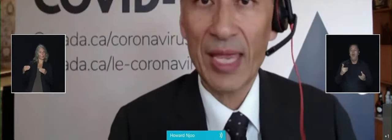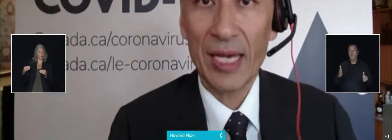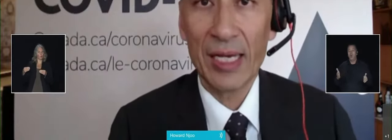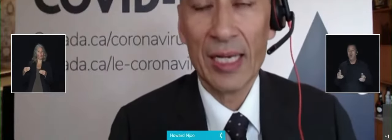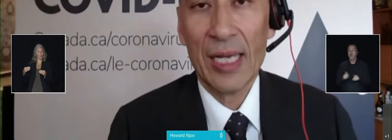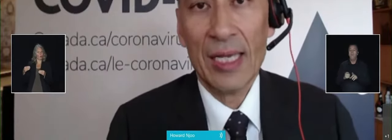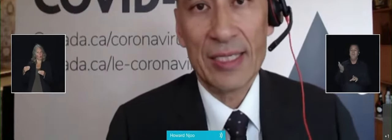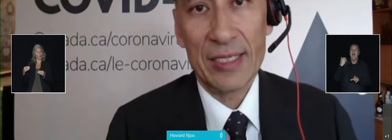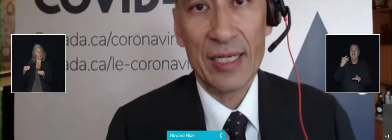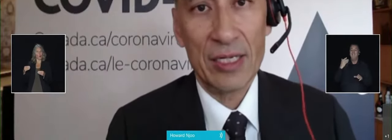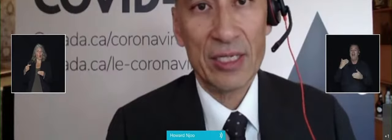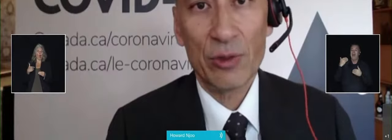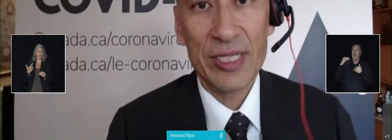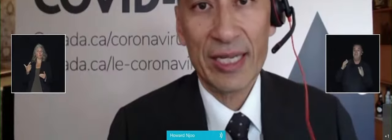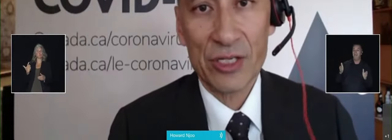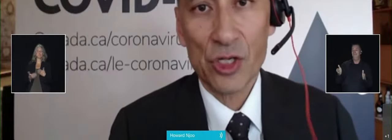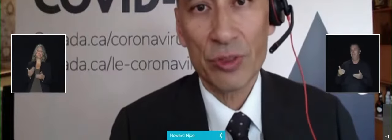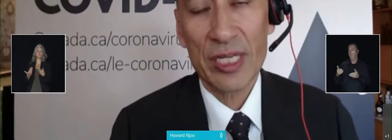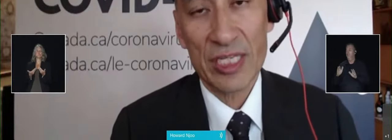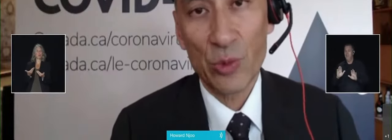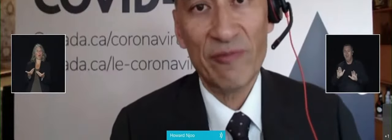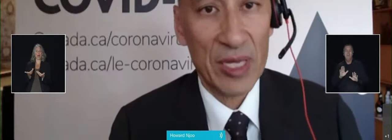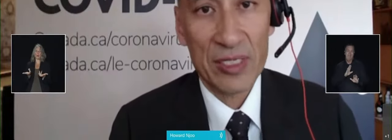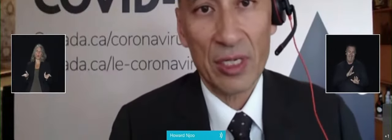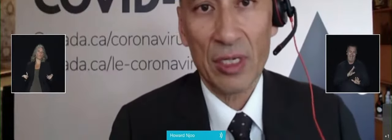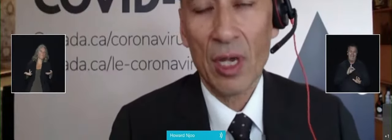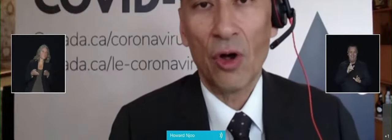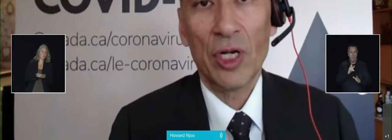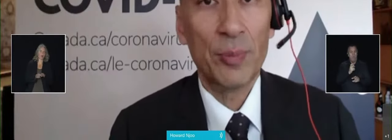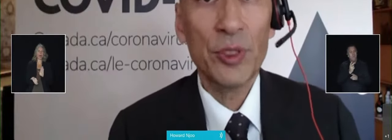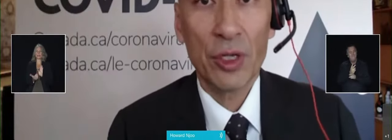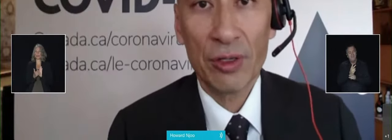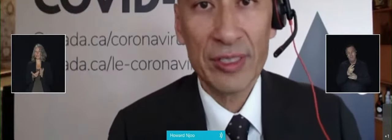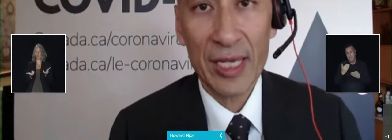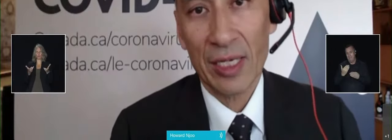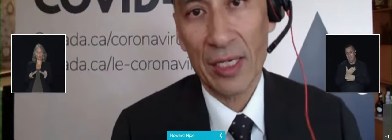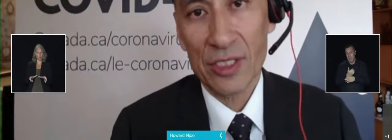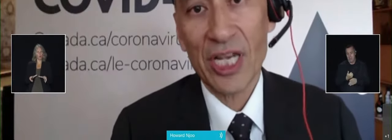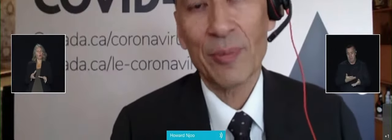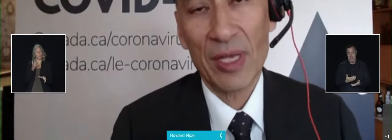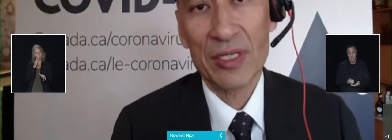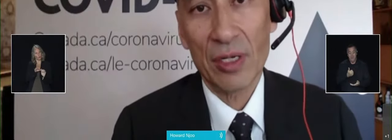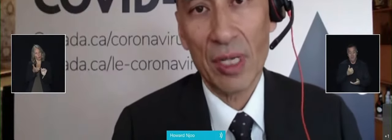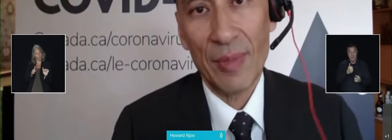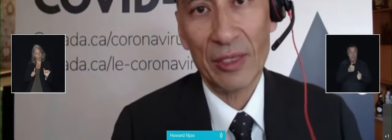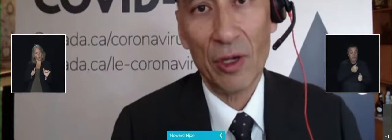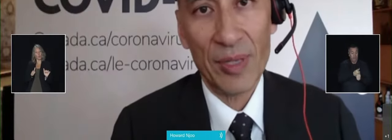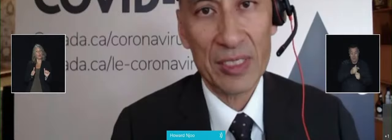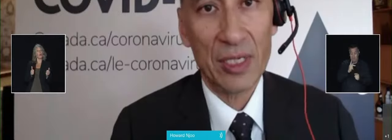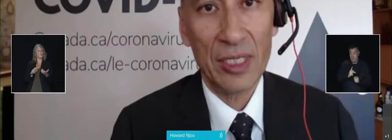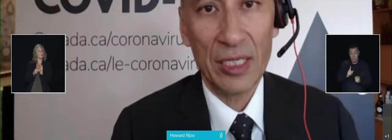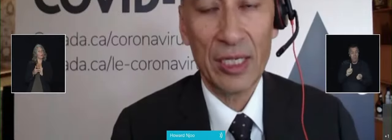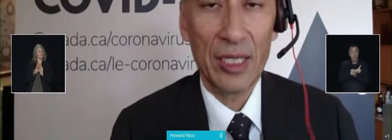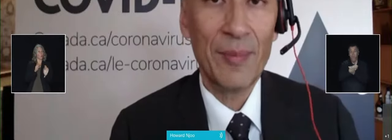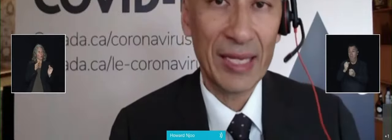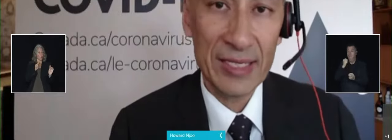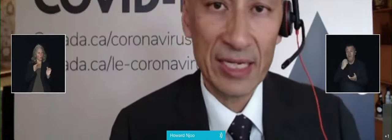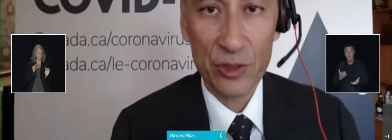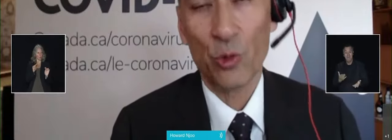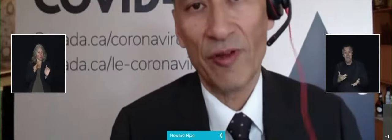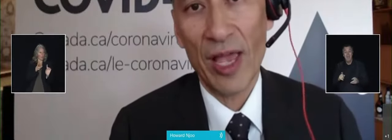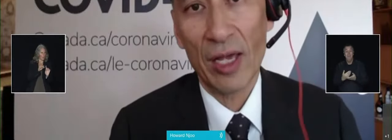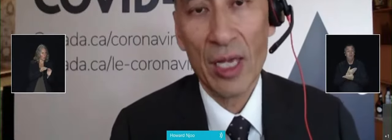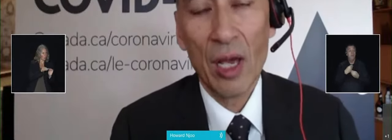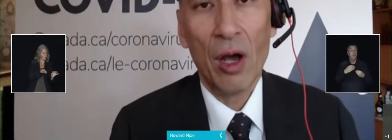strictes, mais c'est aussi quelque chose à suivre parce qu'on n'a plus de contacts à chaque personne maintenant parce que les